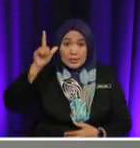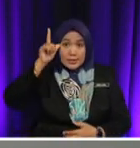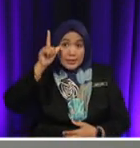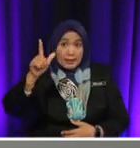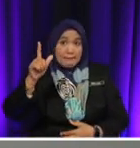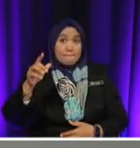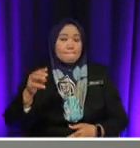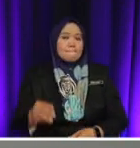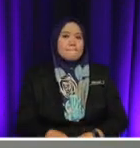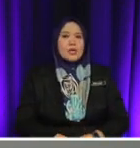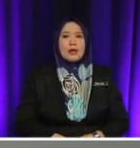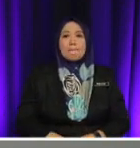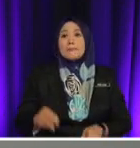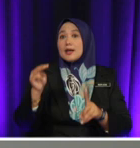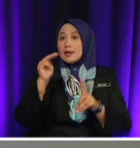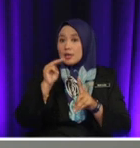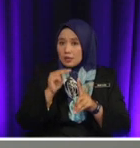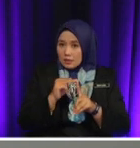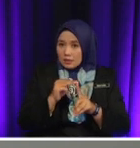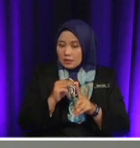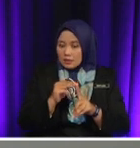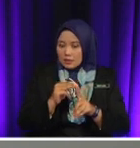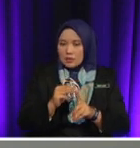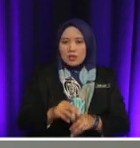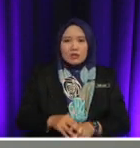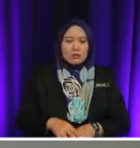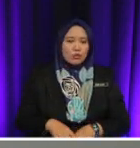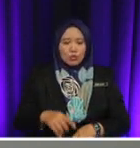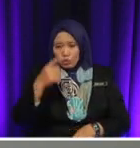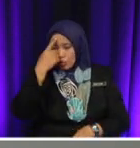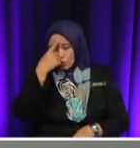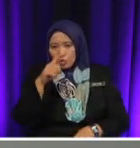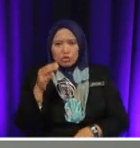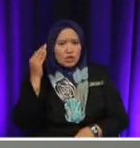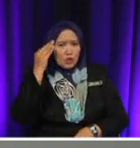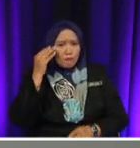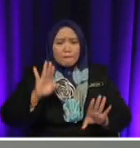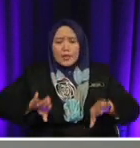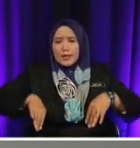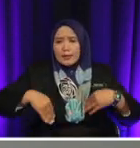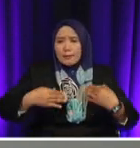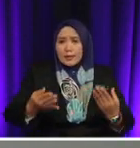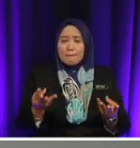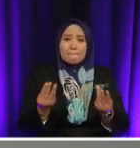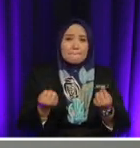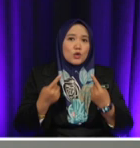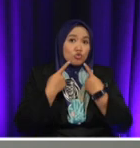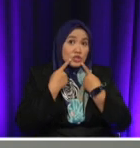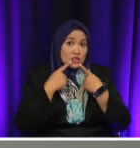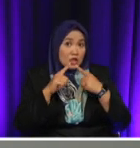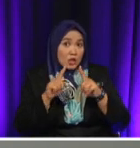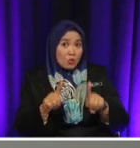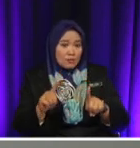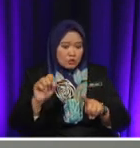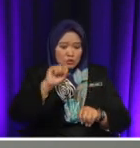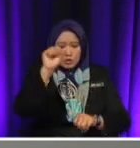jawapan tadi hendak dijawab okey jika soalan melibatkan lakaran pasti dibuat dengan sempurna pasti ini adalah